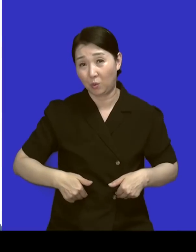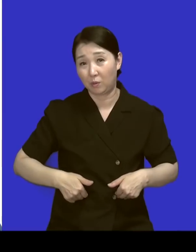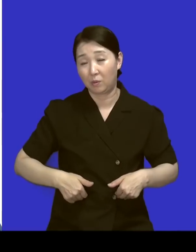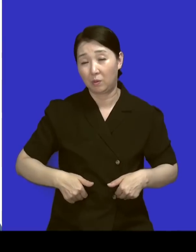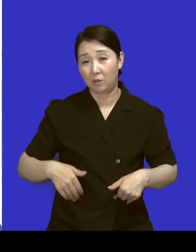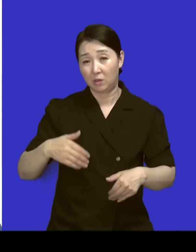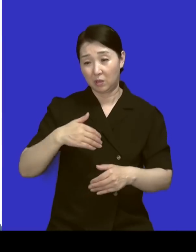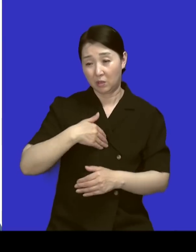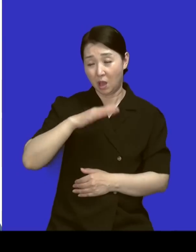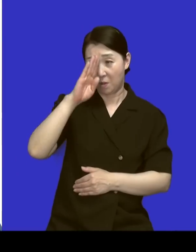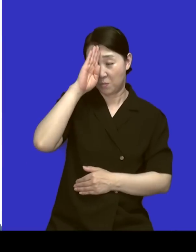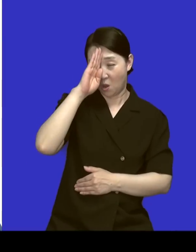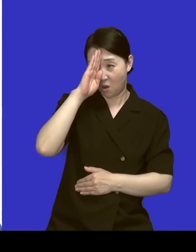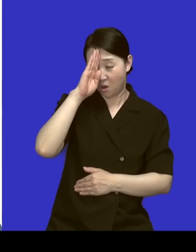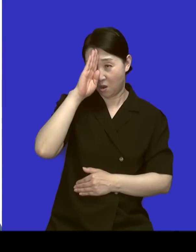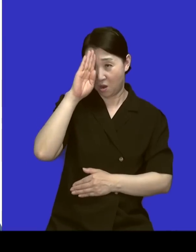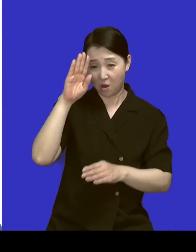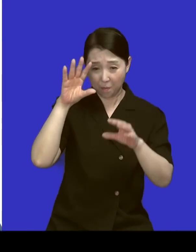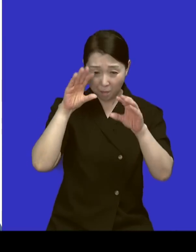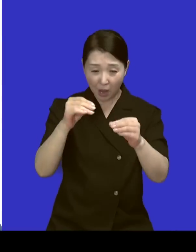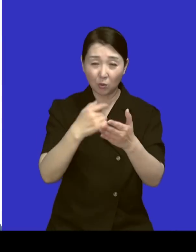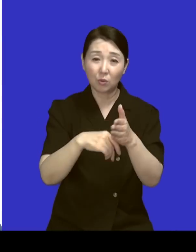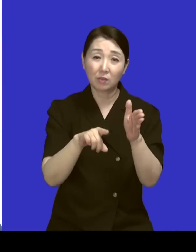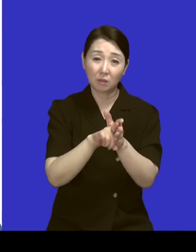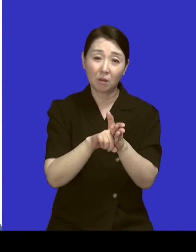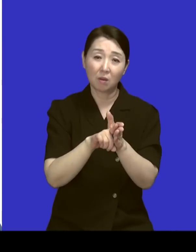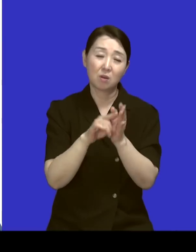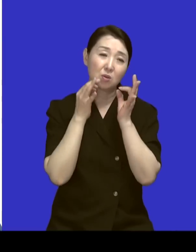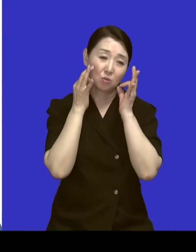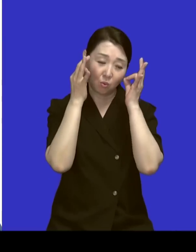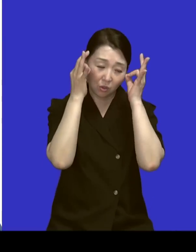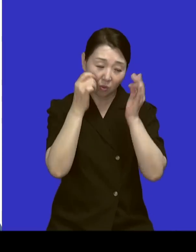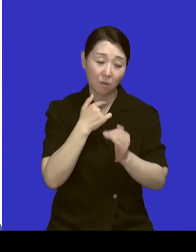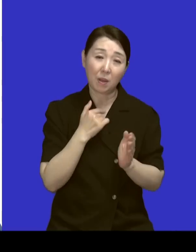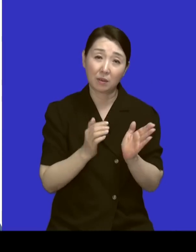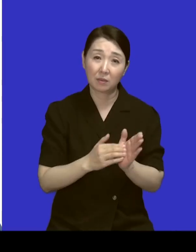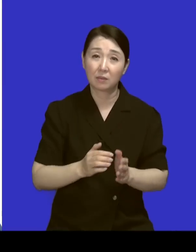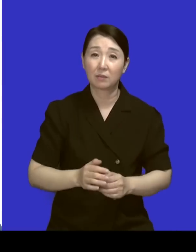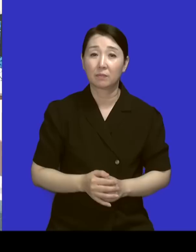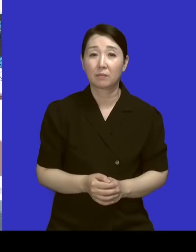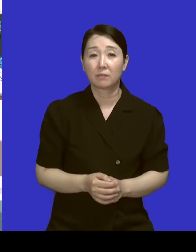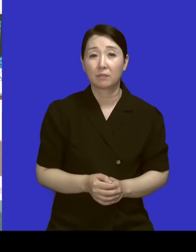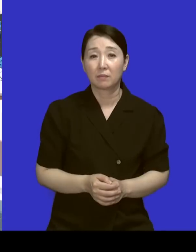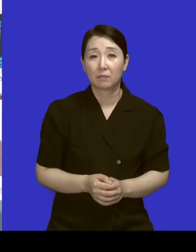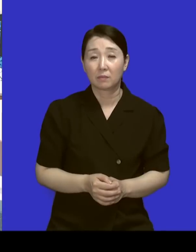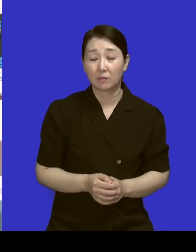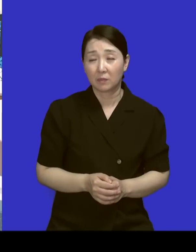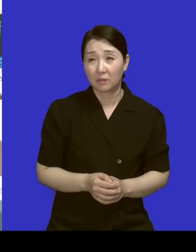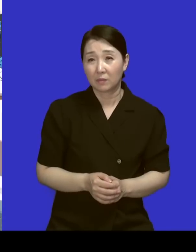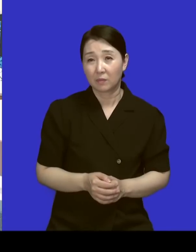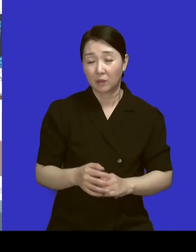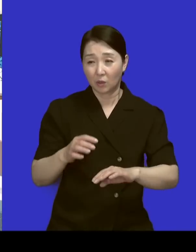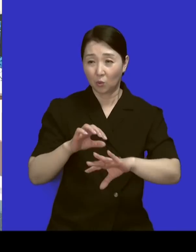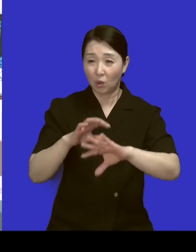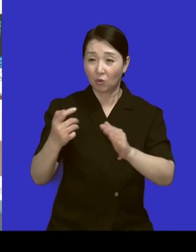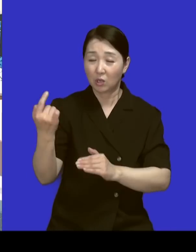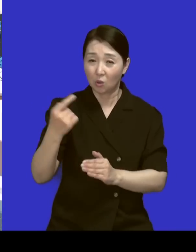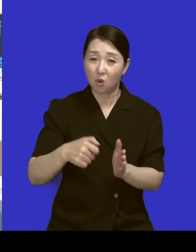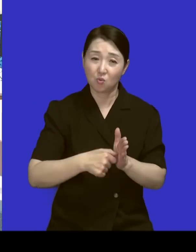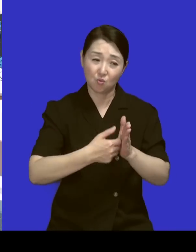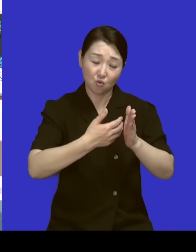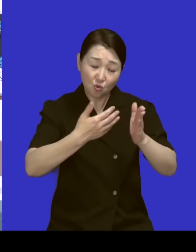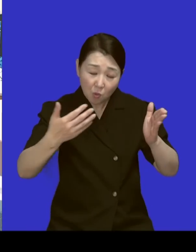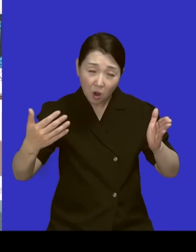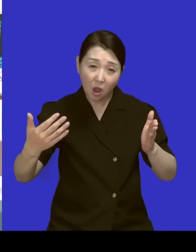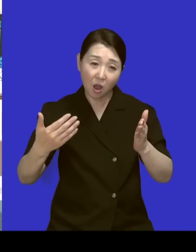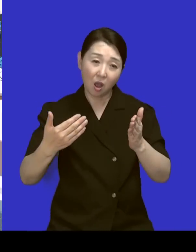조현병을 낫기 위해서 혹은 완치하기 위해서 많은 노력을 했던 건 사실이에요. 그래서 유명한 외국에서 온 유명한 부흥사가